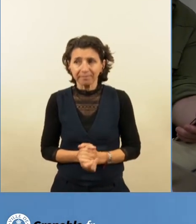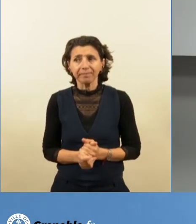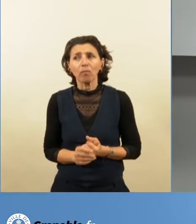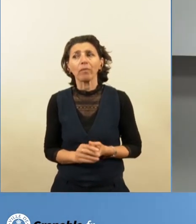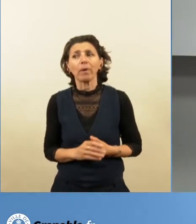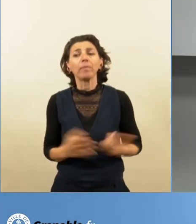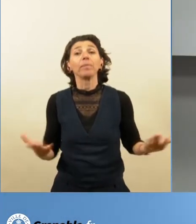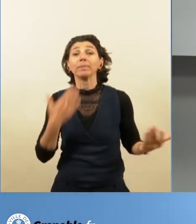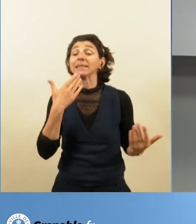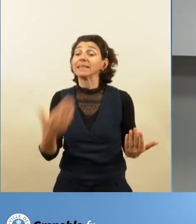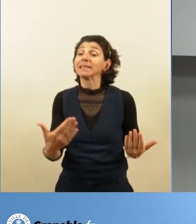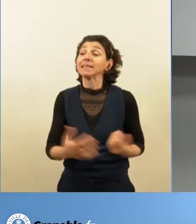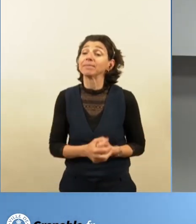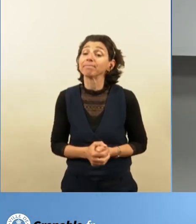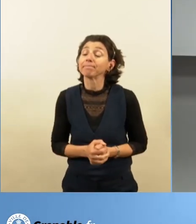merci bien